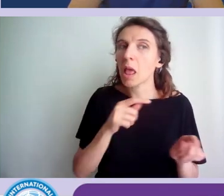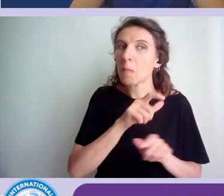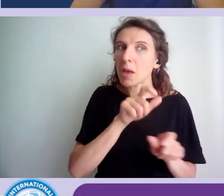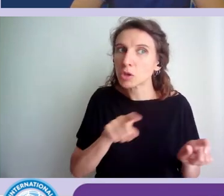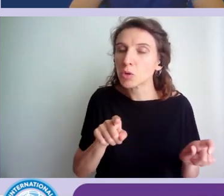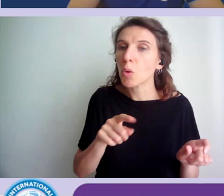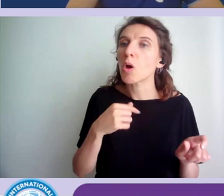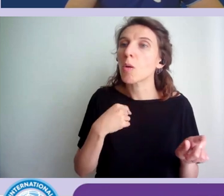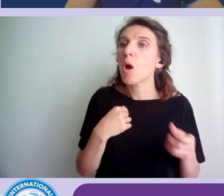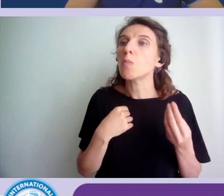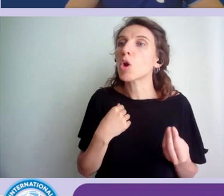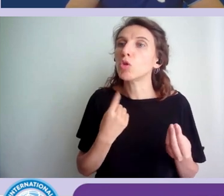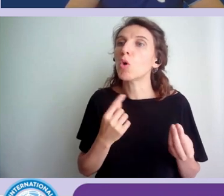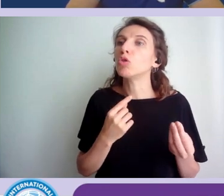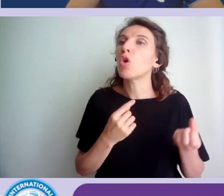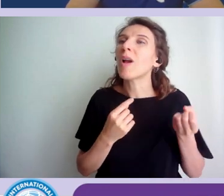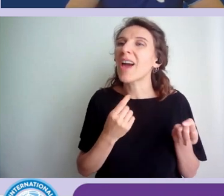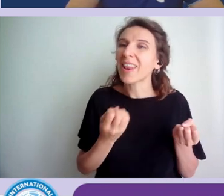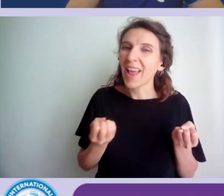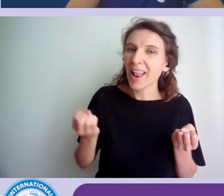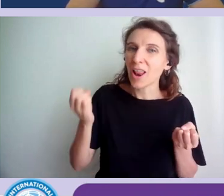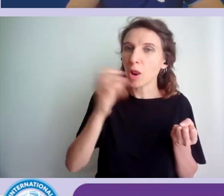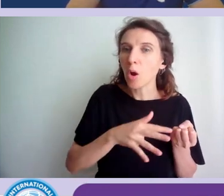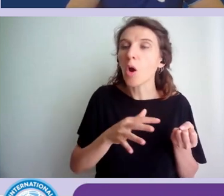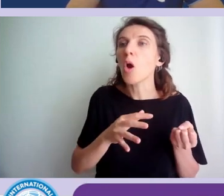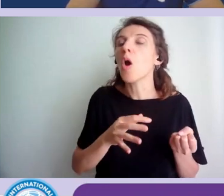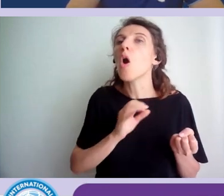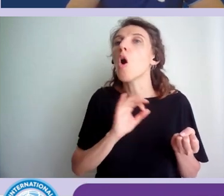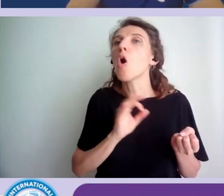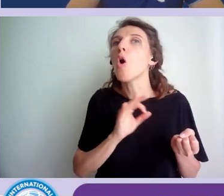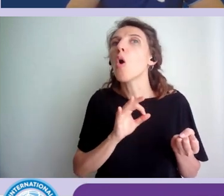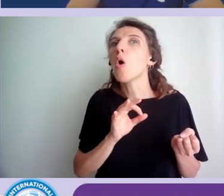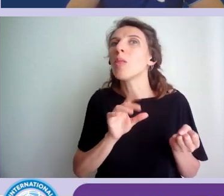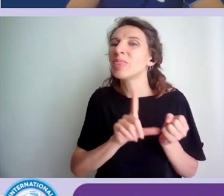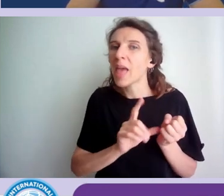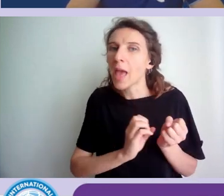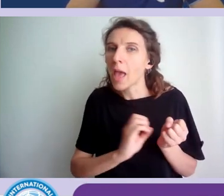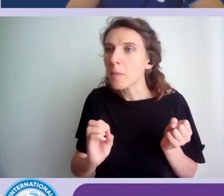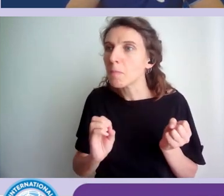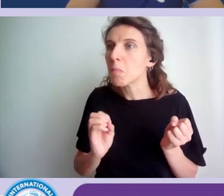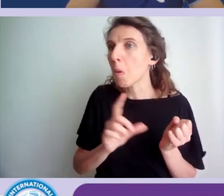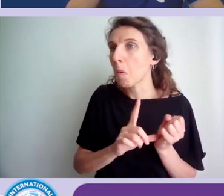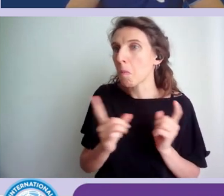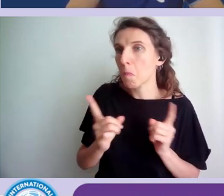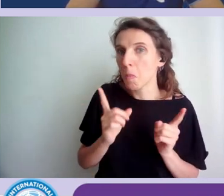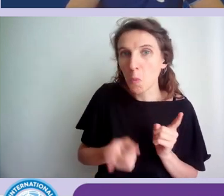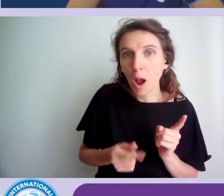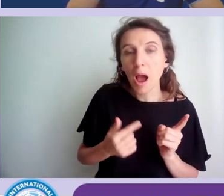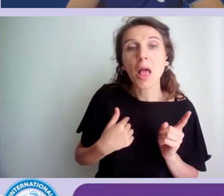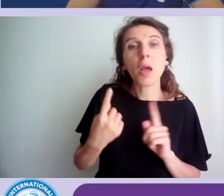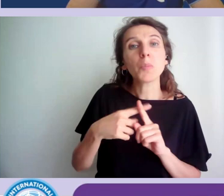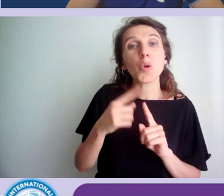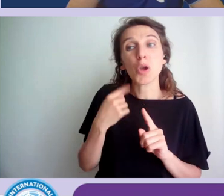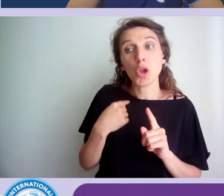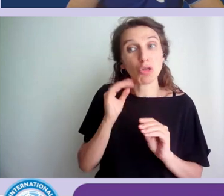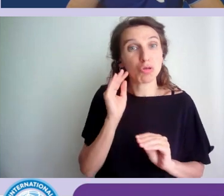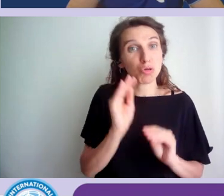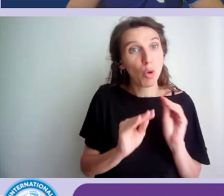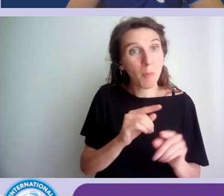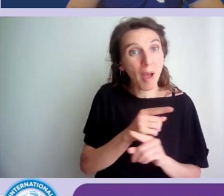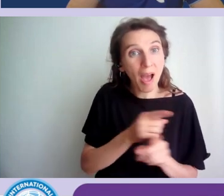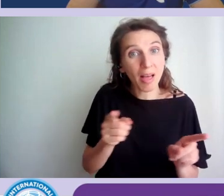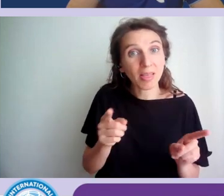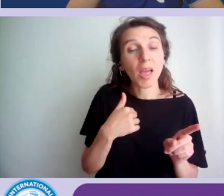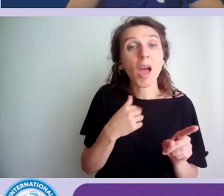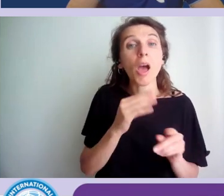a aggiungere il prodotto Al carrello quanto tempo ci mettono e se gli faccio una domanda a queste persone quante di queste